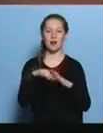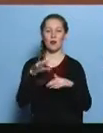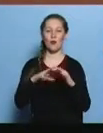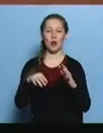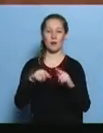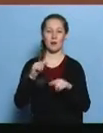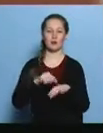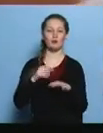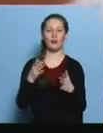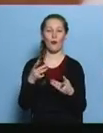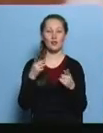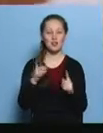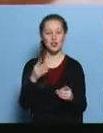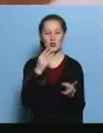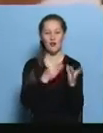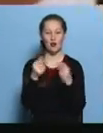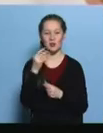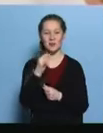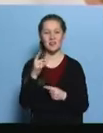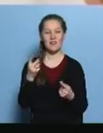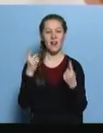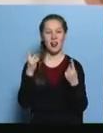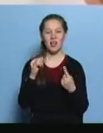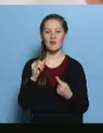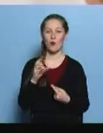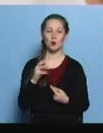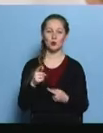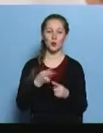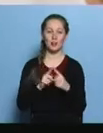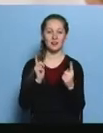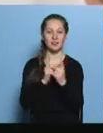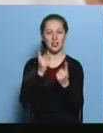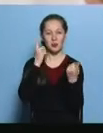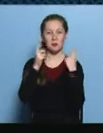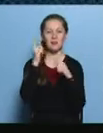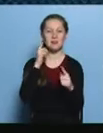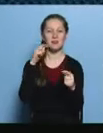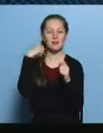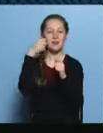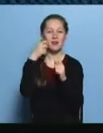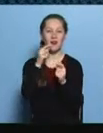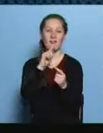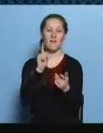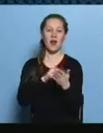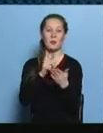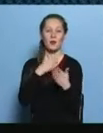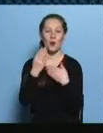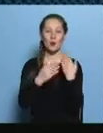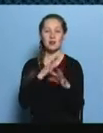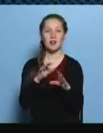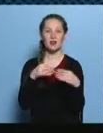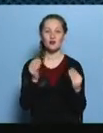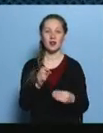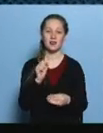прочувствовать, какой он настоящий волшебник из Великого Устюга. Эта встреча – импровизированная пресс-конференция, где вопросы задают не журналисты,